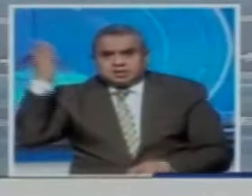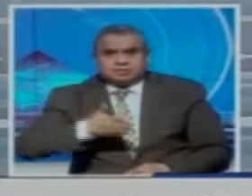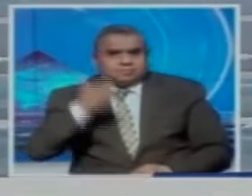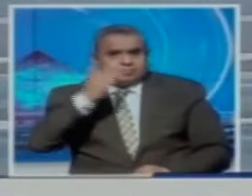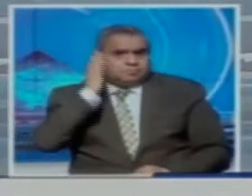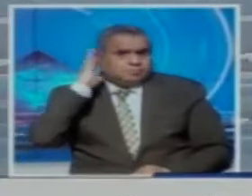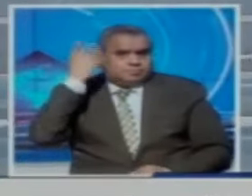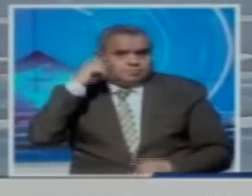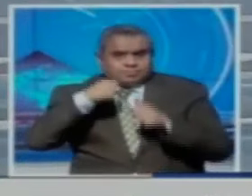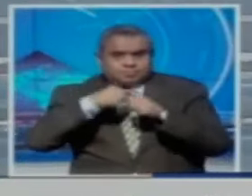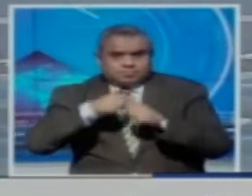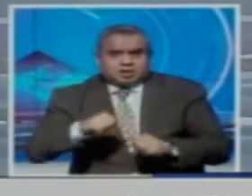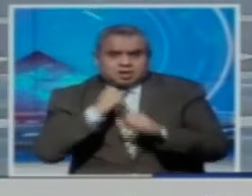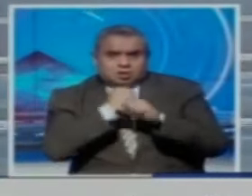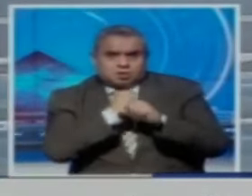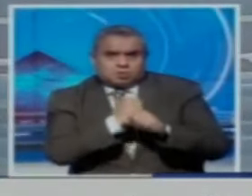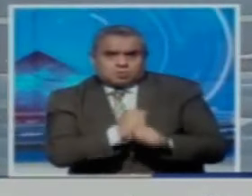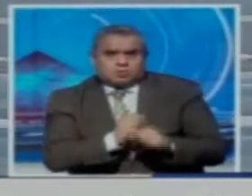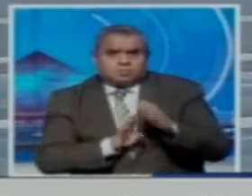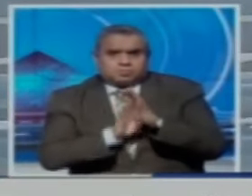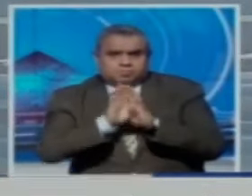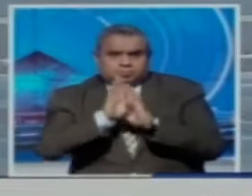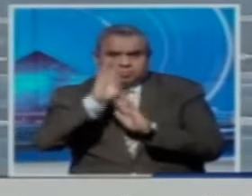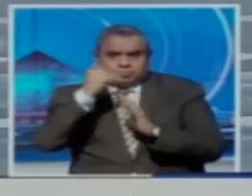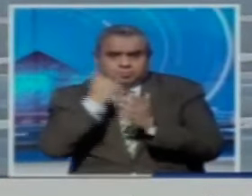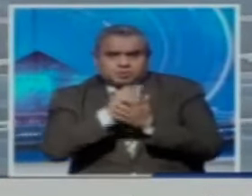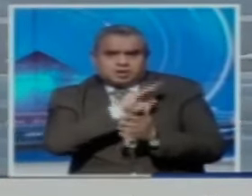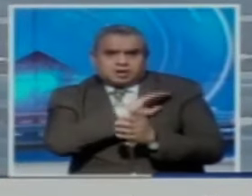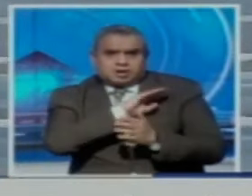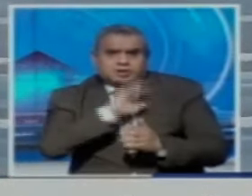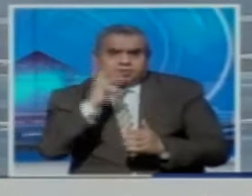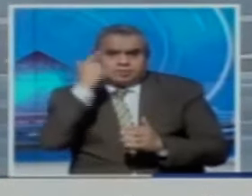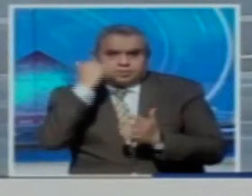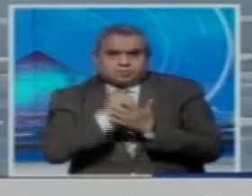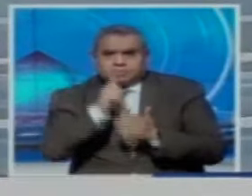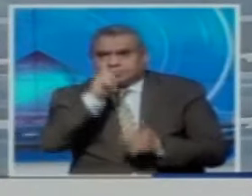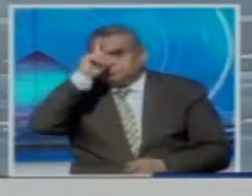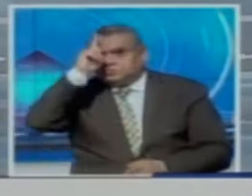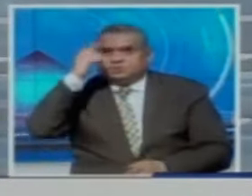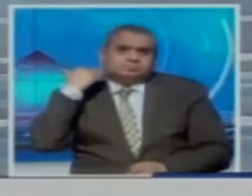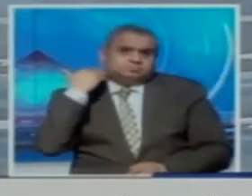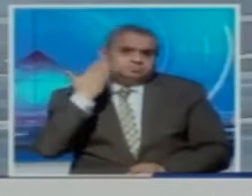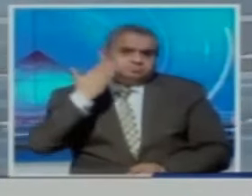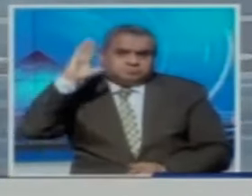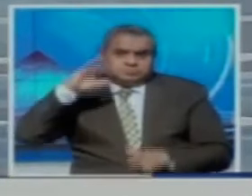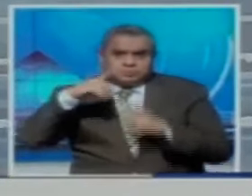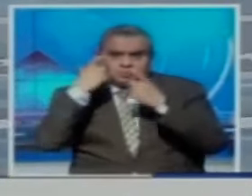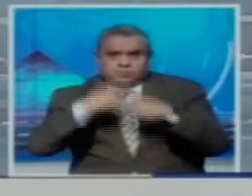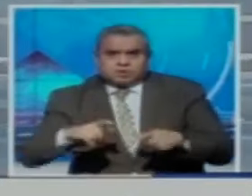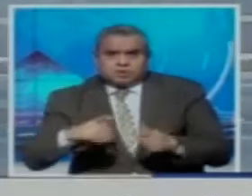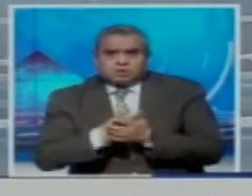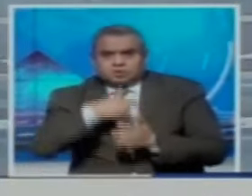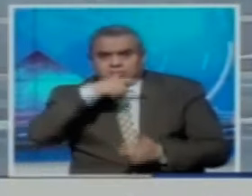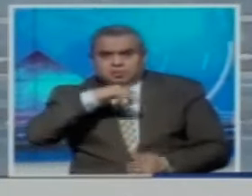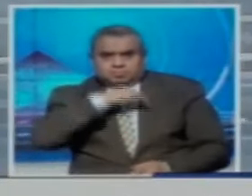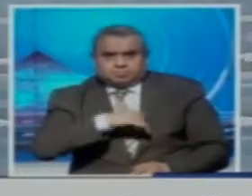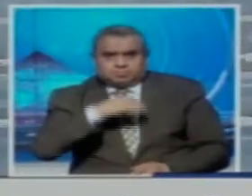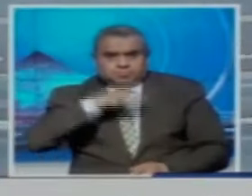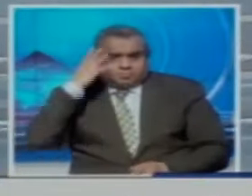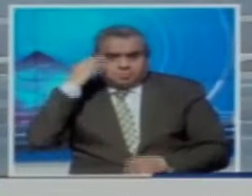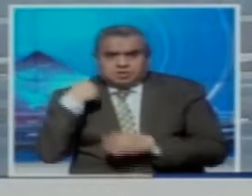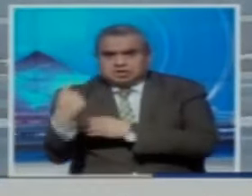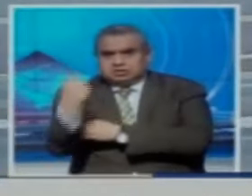التاريخ يتذكر دوما ما سطره رجال قواتنا المسلحة الباسلة من فخر ومواقف وطنية إذ عبروا